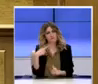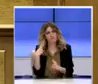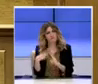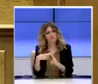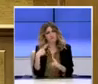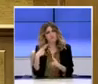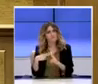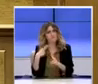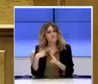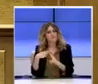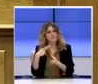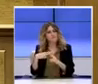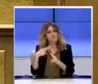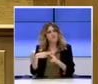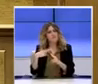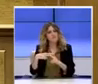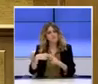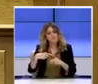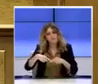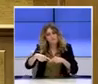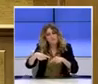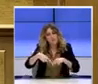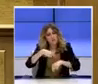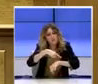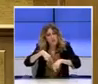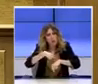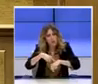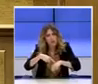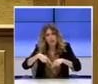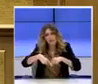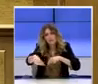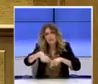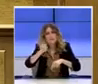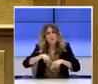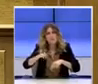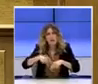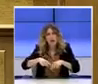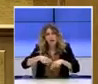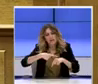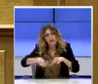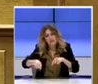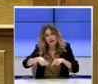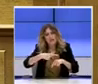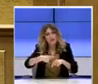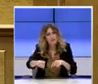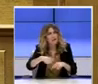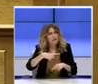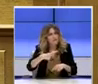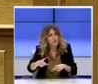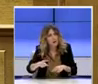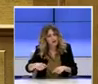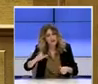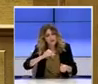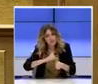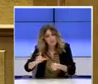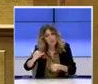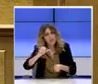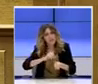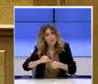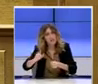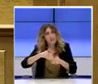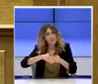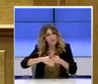επόμενες ώρες, μέρες, εβδομάδες, μήνες να δουλέψουμε για